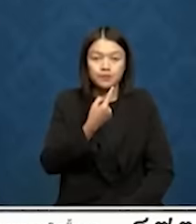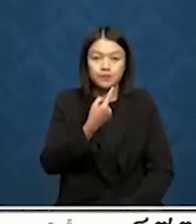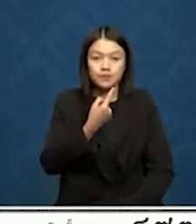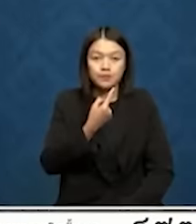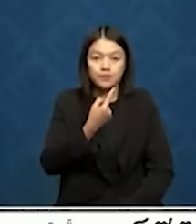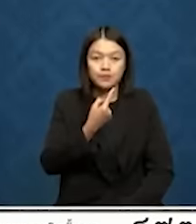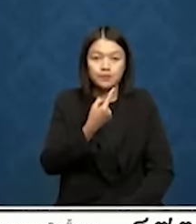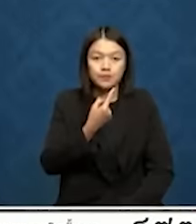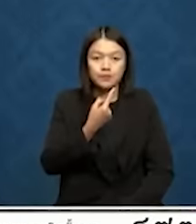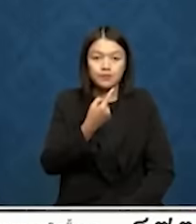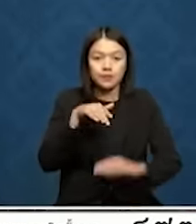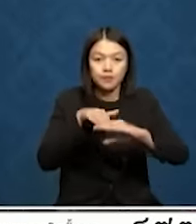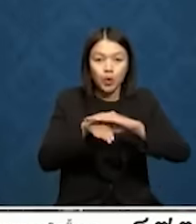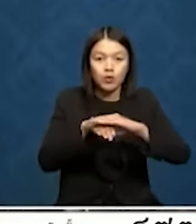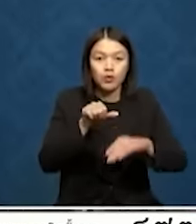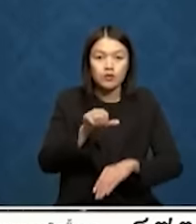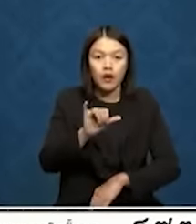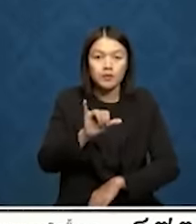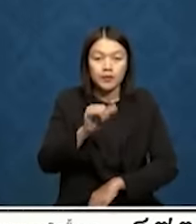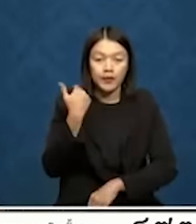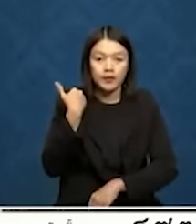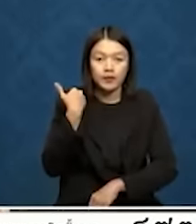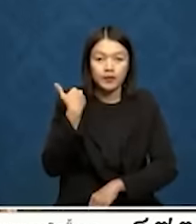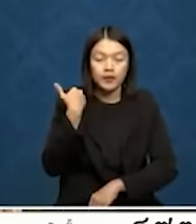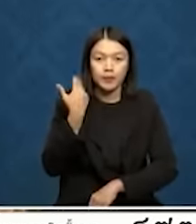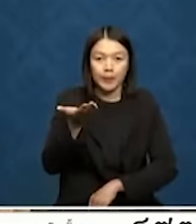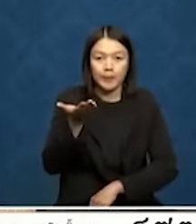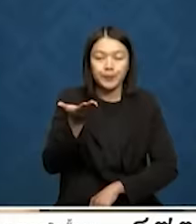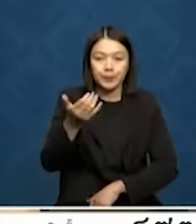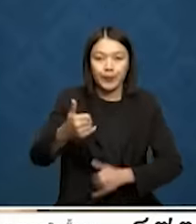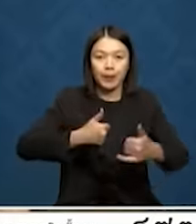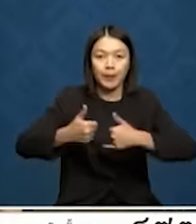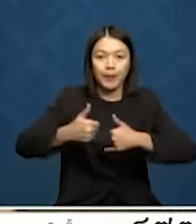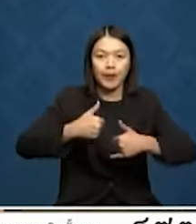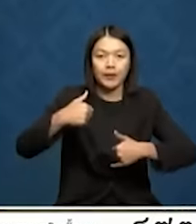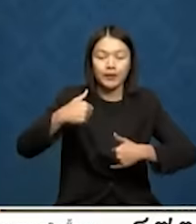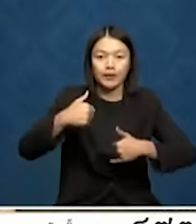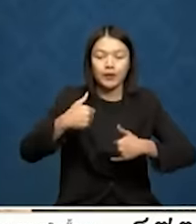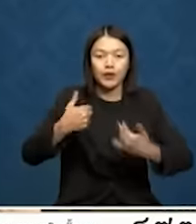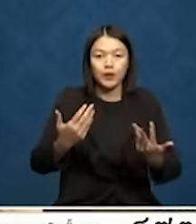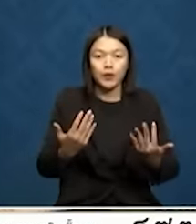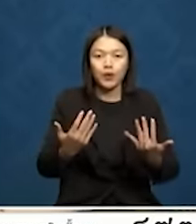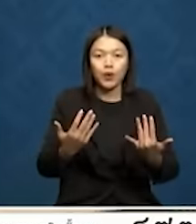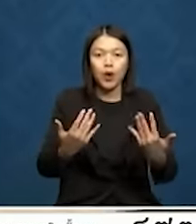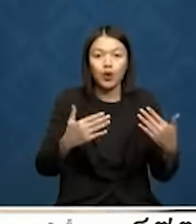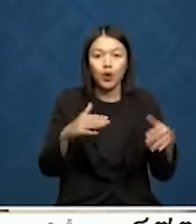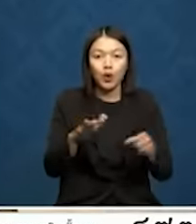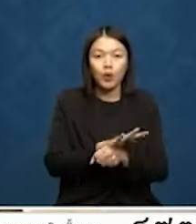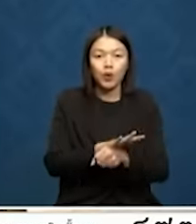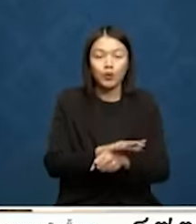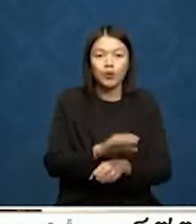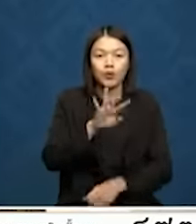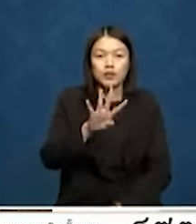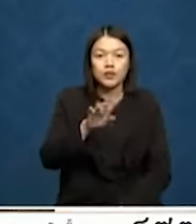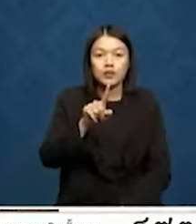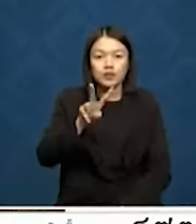ยังไม่ได้แสดงตนบ้างครับครับกำลังเดินมาอีกหลายท่านเดี๋ยวรอให้ครบถ้วนก่อนครับ 412แสด